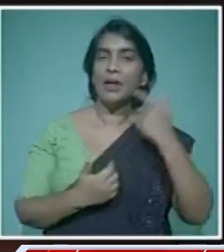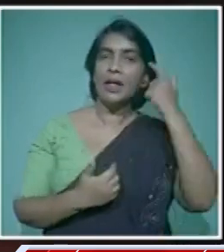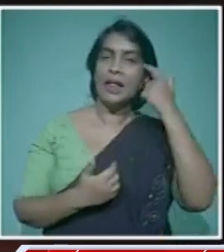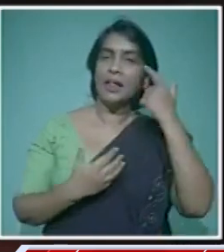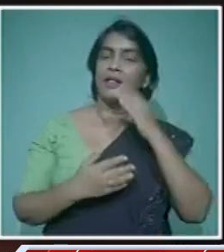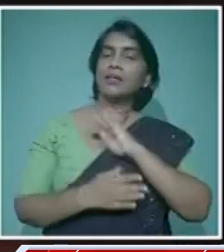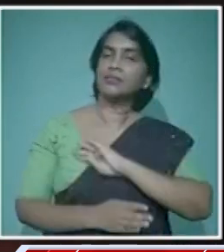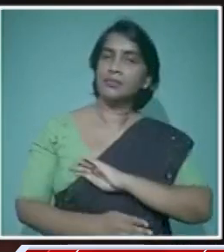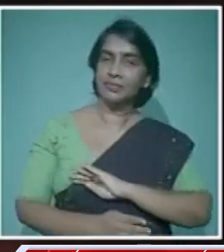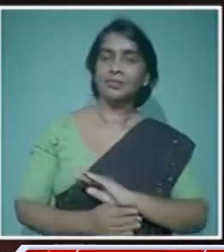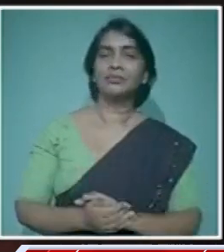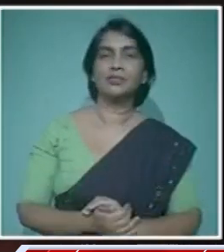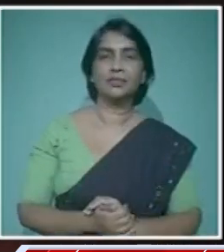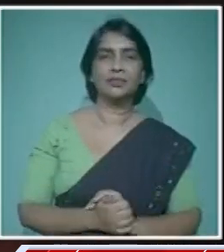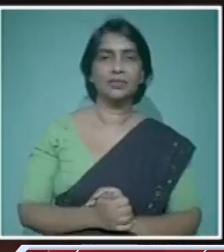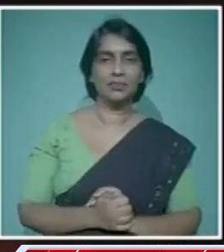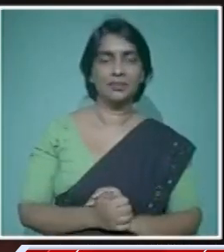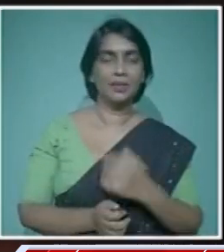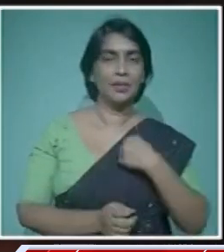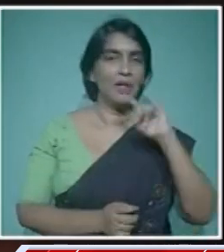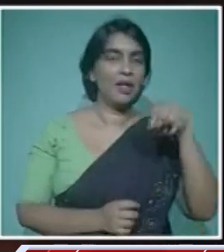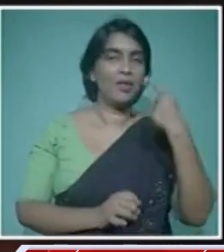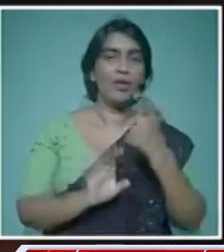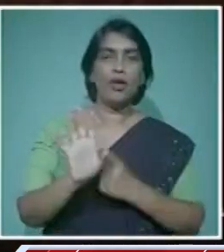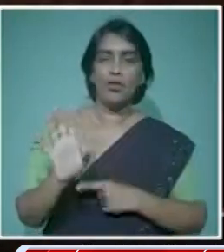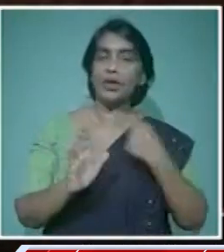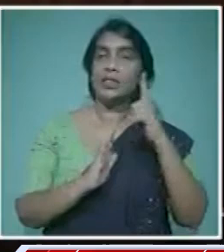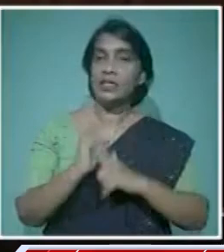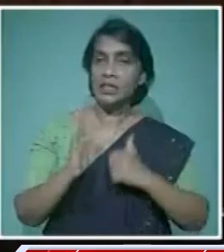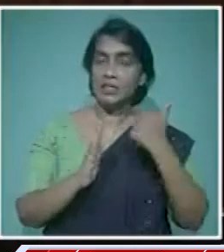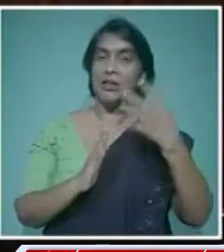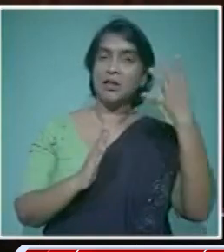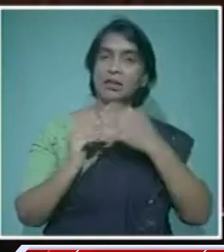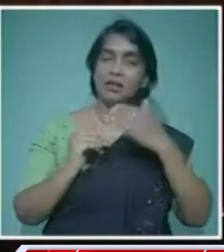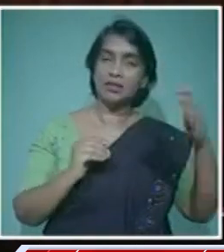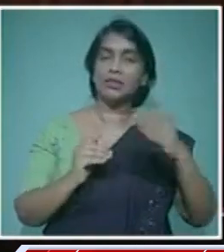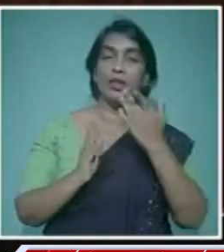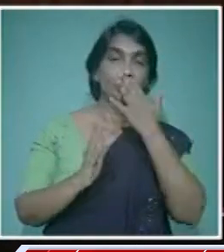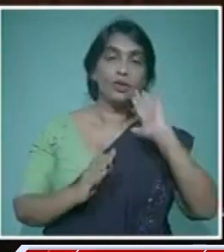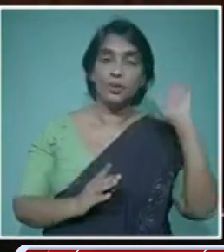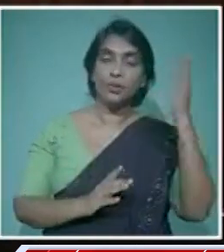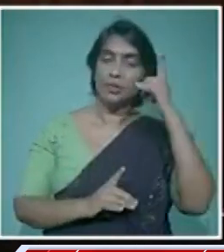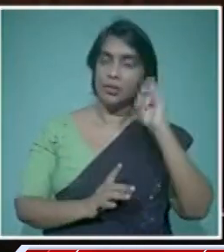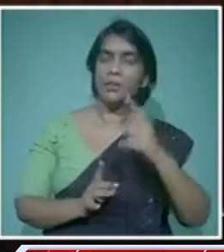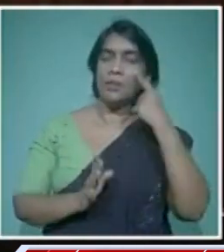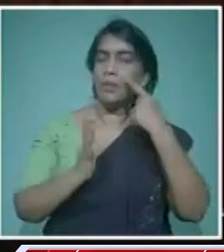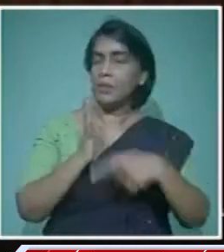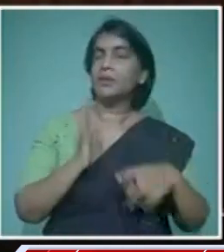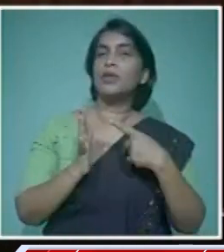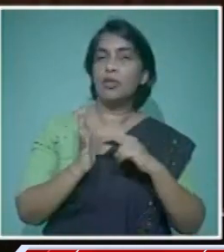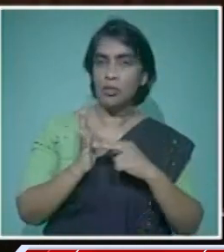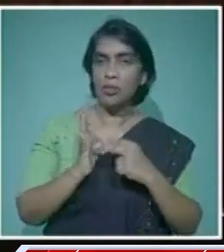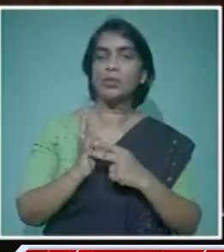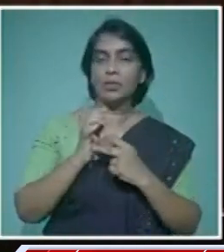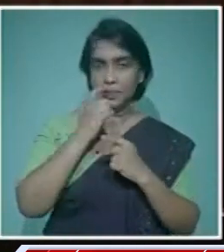නිවෙනවා. මොකද දැන් මම ලබන අවුරුද්දේ ජනවාරි මාසයේ 4 වෙනිදා ඉඳලා සීලම පාසල්වල නියම ව්‍යාපෘතියක් හැට